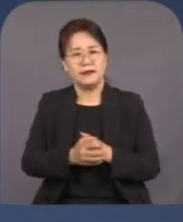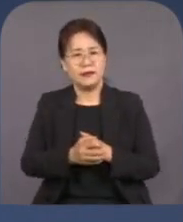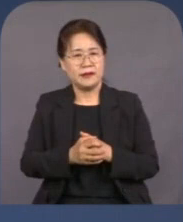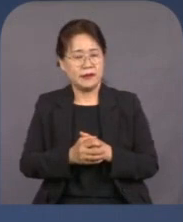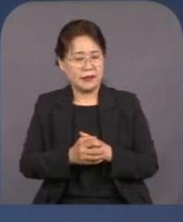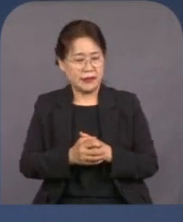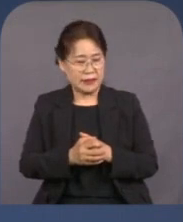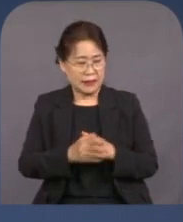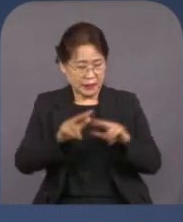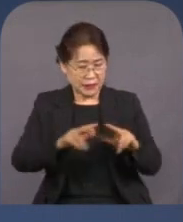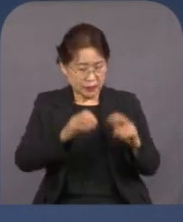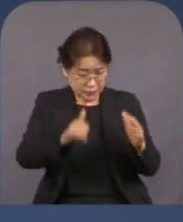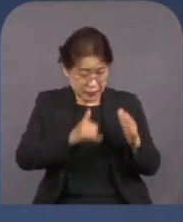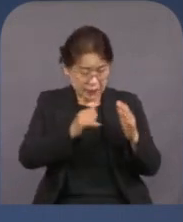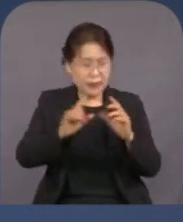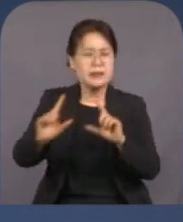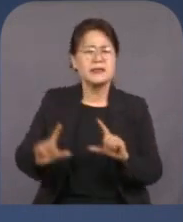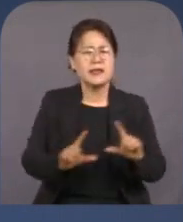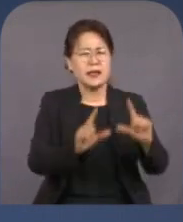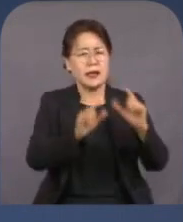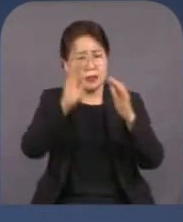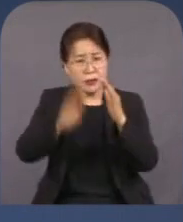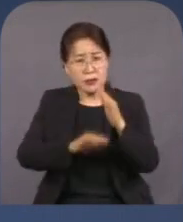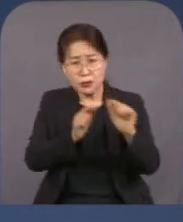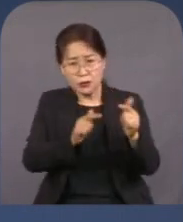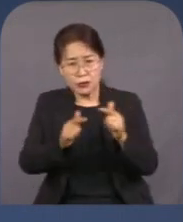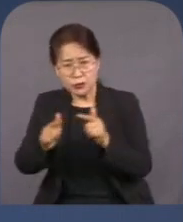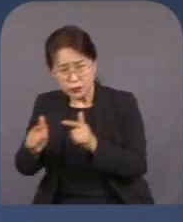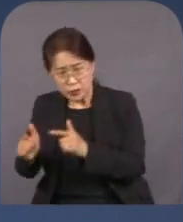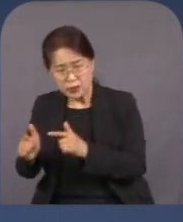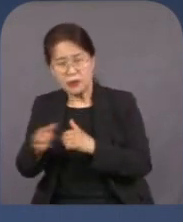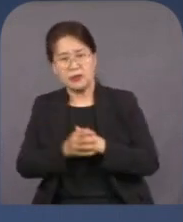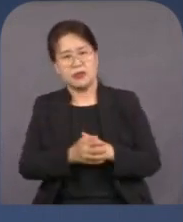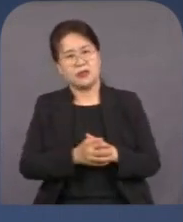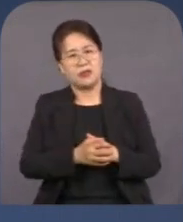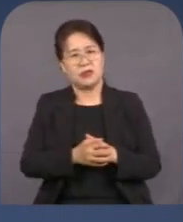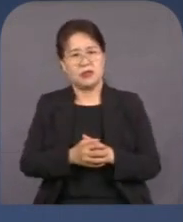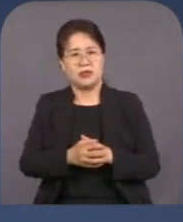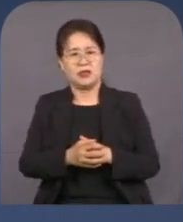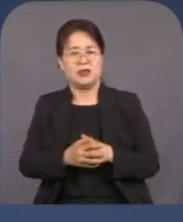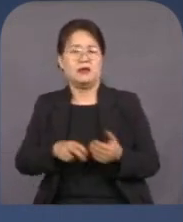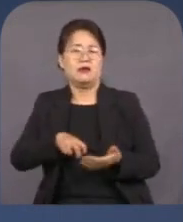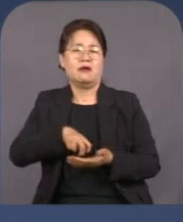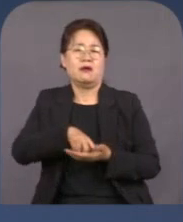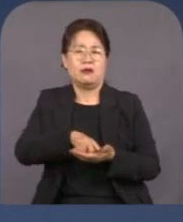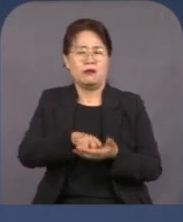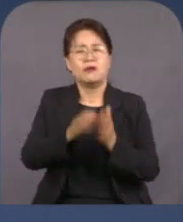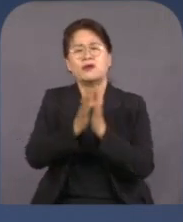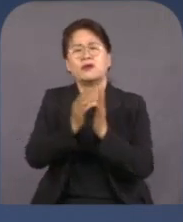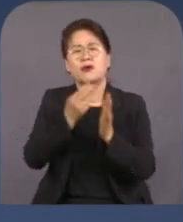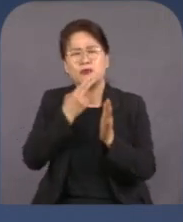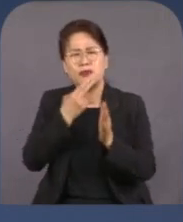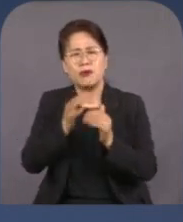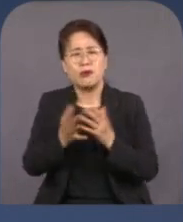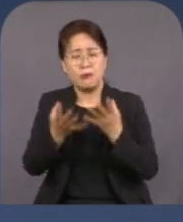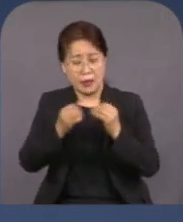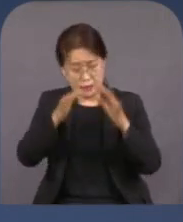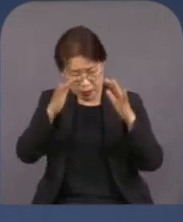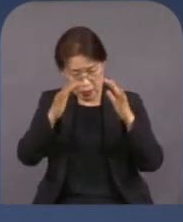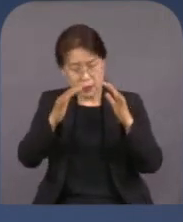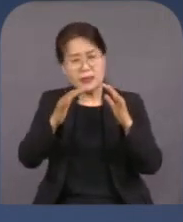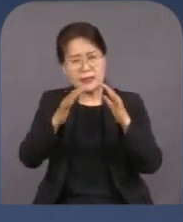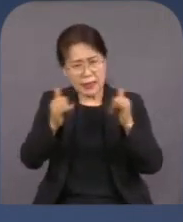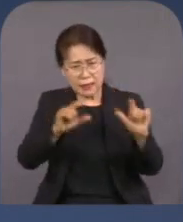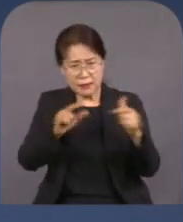그런데이 시대를 살아가는 성도들이 말이죠 별로 기도의 무릎을 꿇지 않습니다 오늘 저는 많은 분들이이